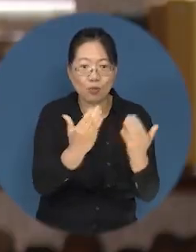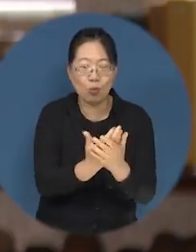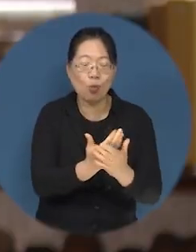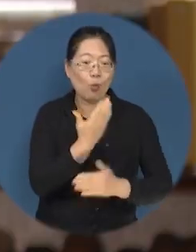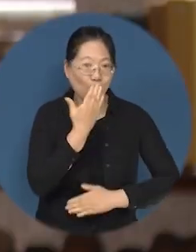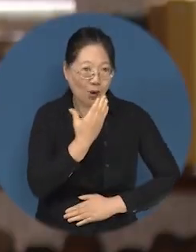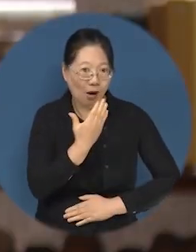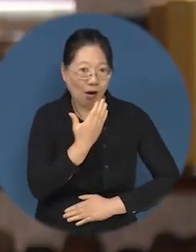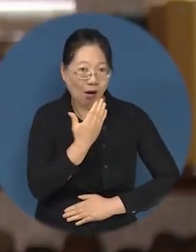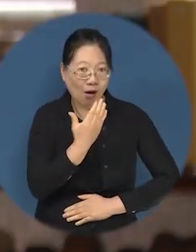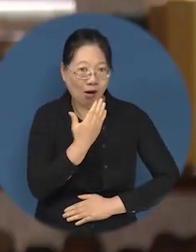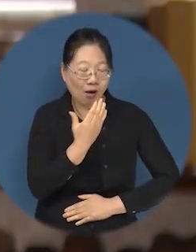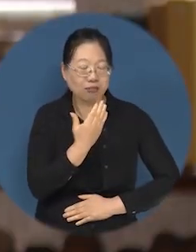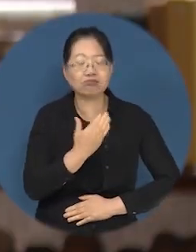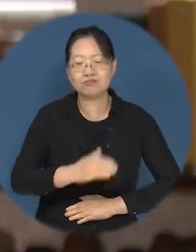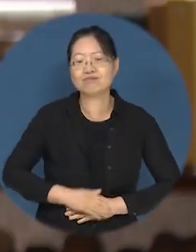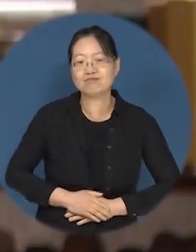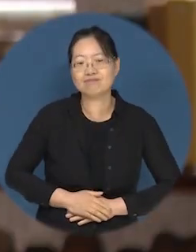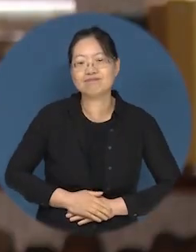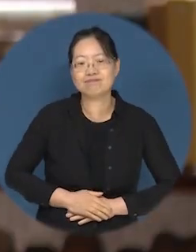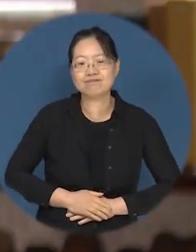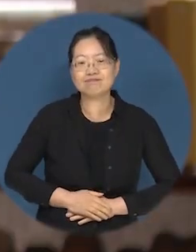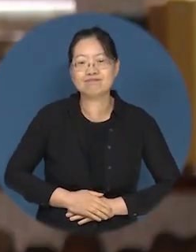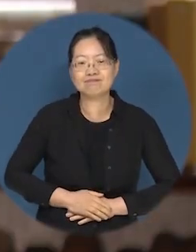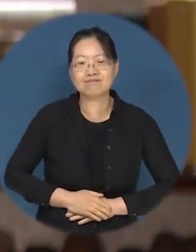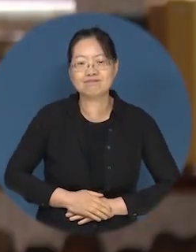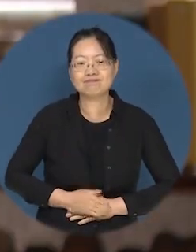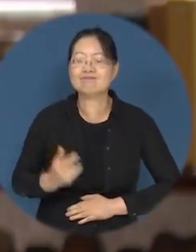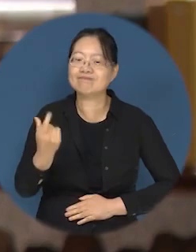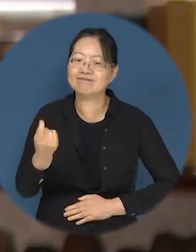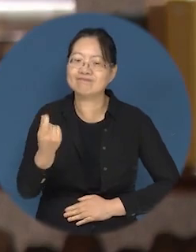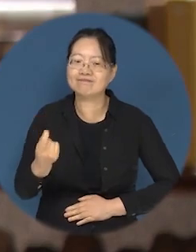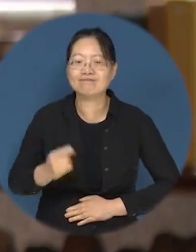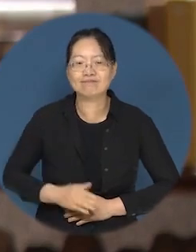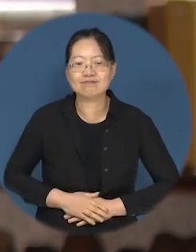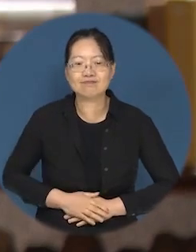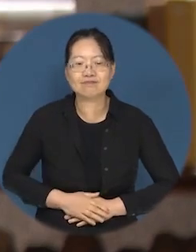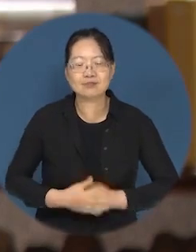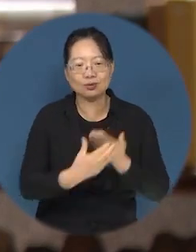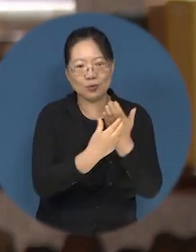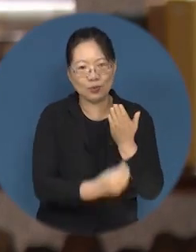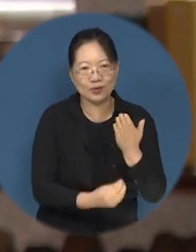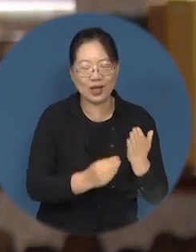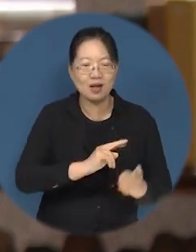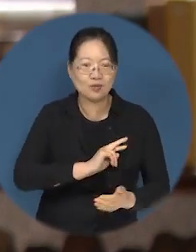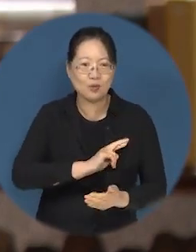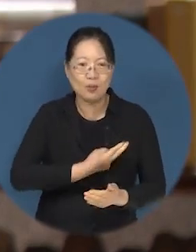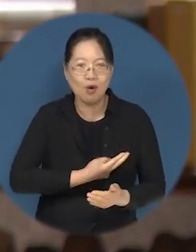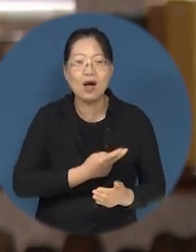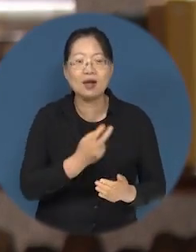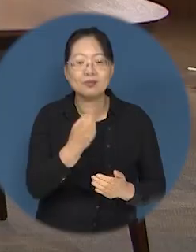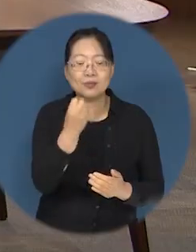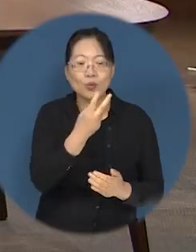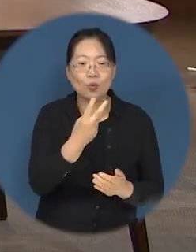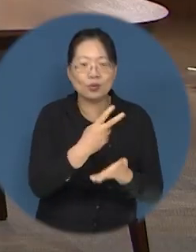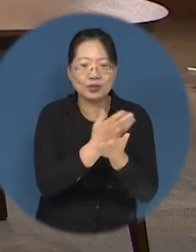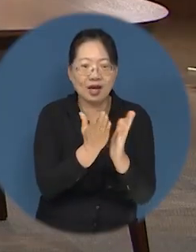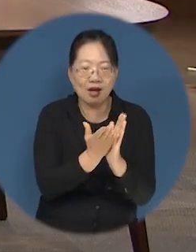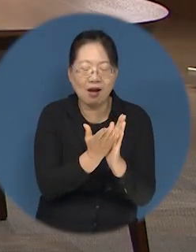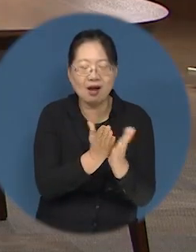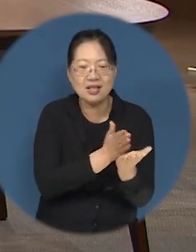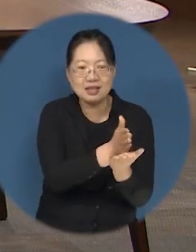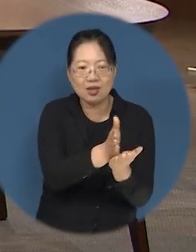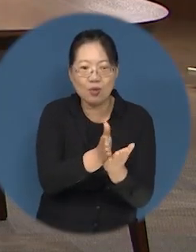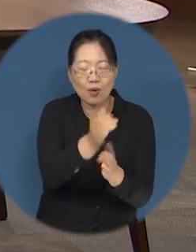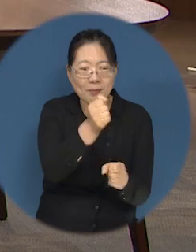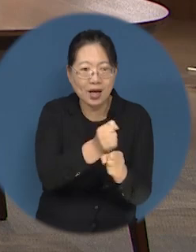하실 수 있는 정도의 발달장애인 분들이겠군요. 예, 그렇습니다. 복사, 명함. 네. 또 다양하게